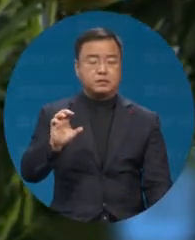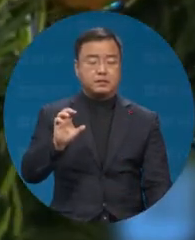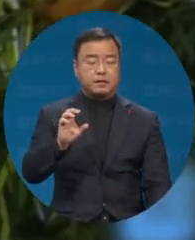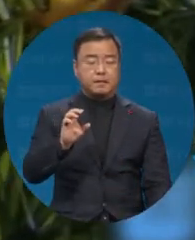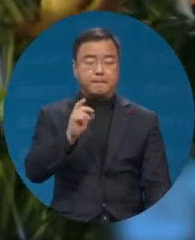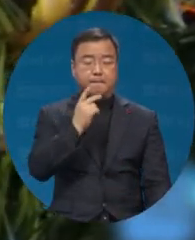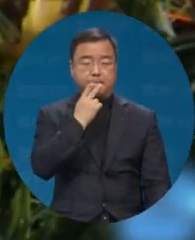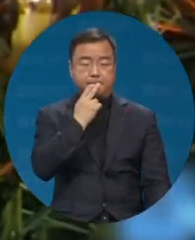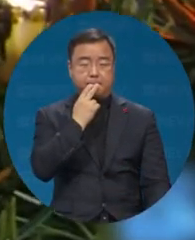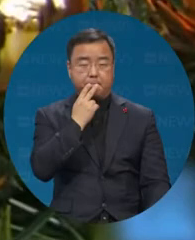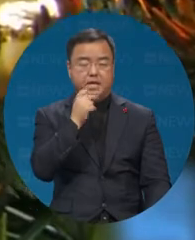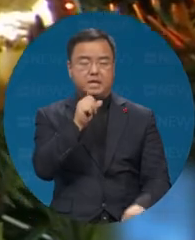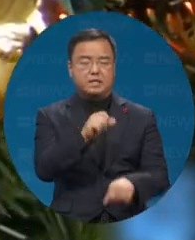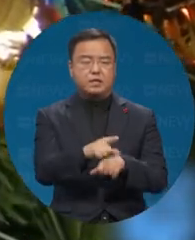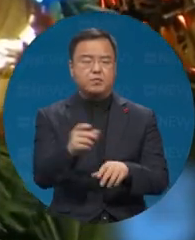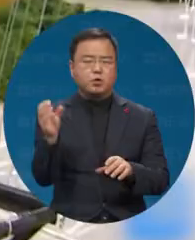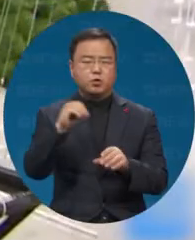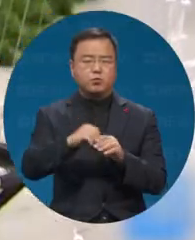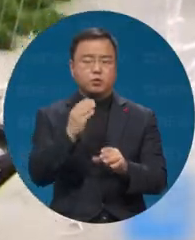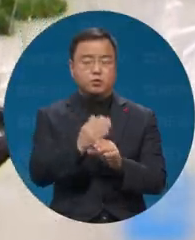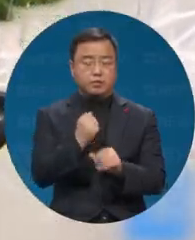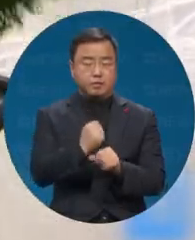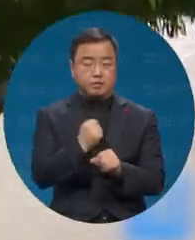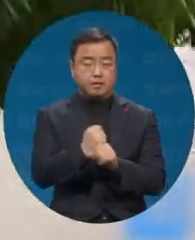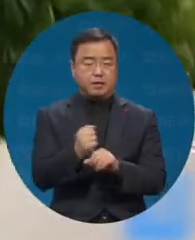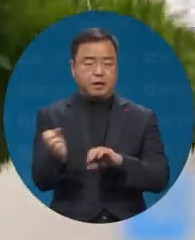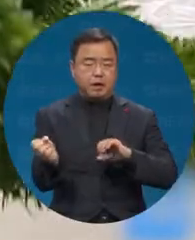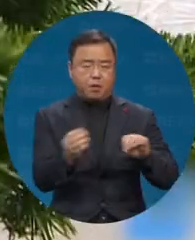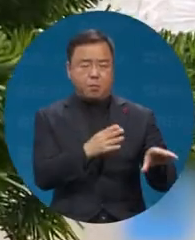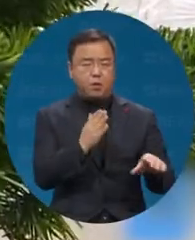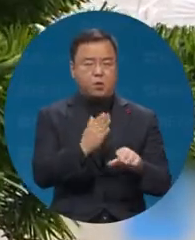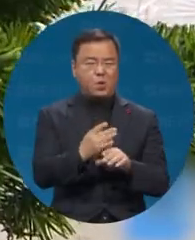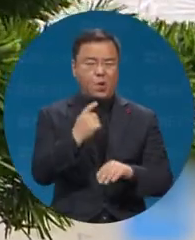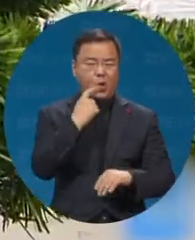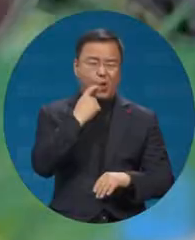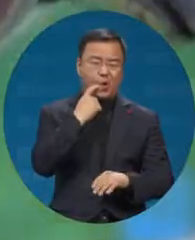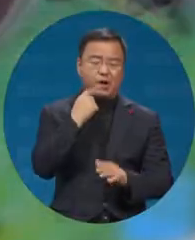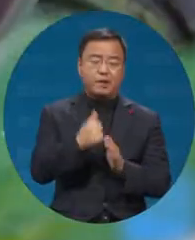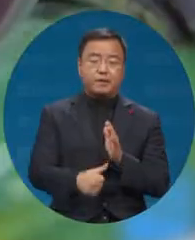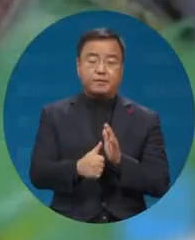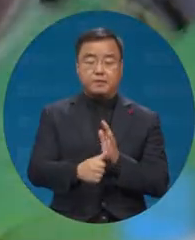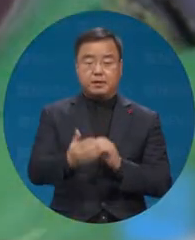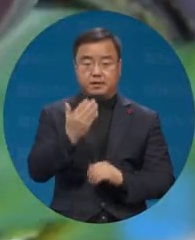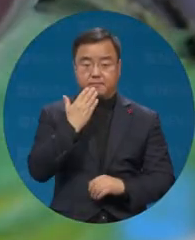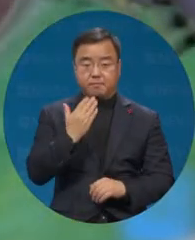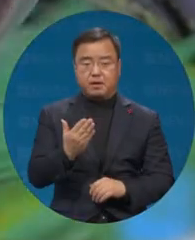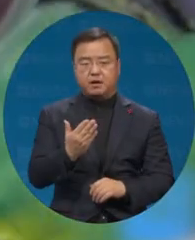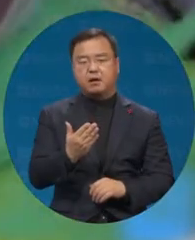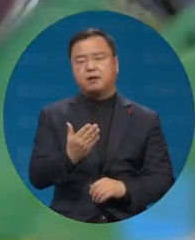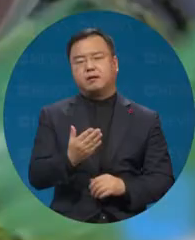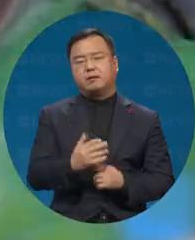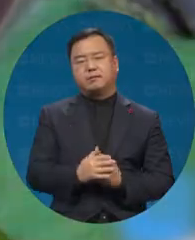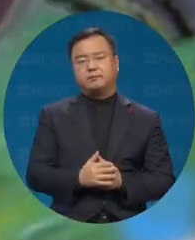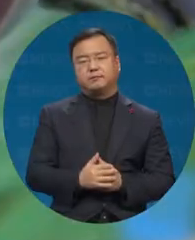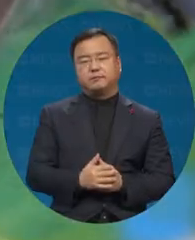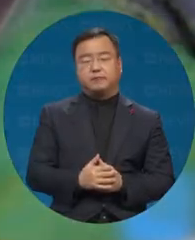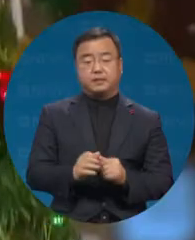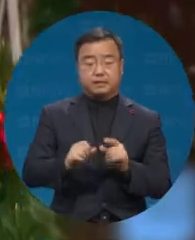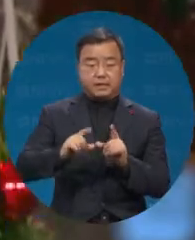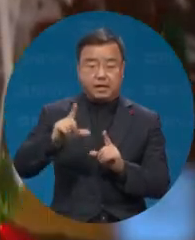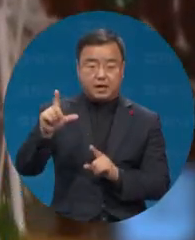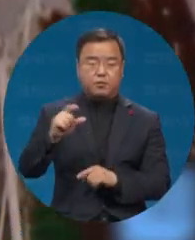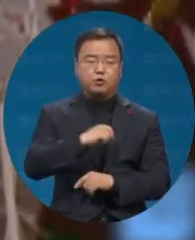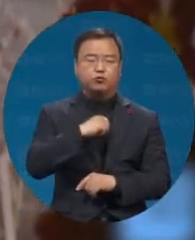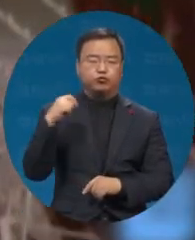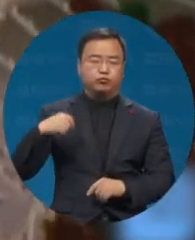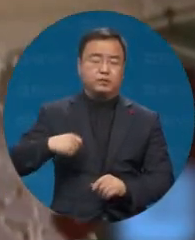성분이 함유돼 있어서 제조와 폐기 과정에서 유독성 물질을 내뿜을 수 있기 때문입니다. 대부분